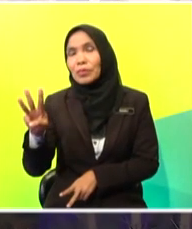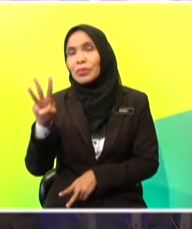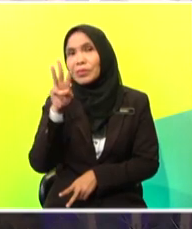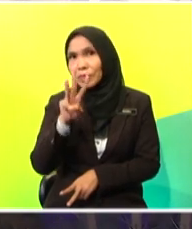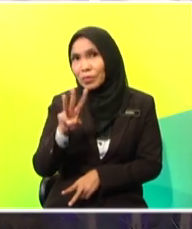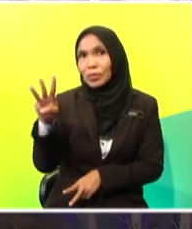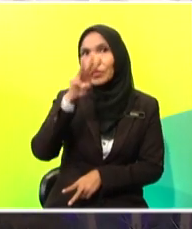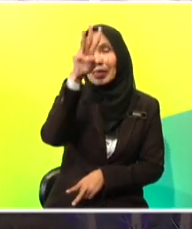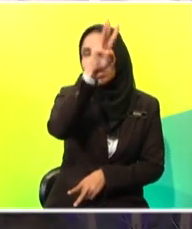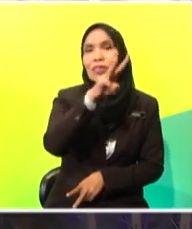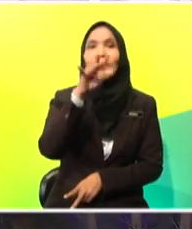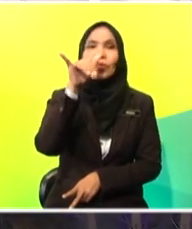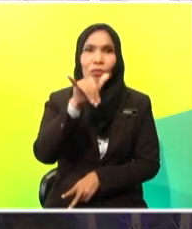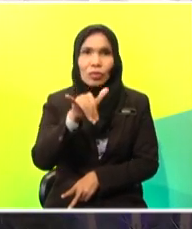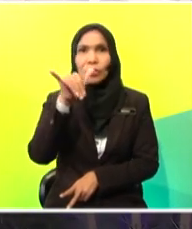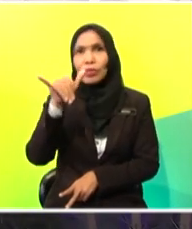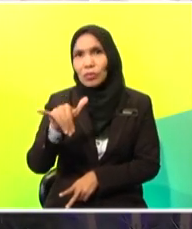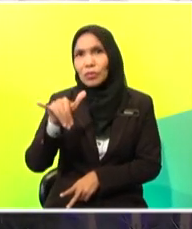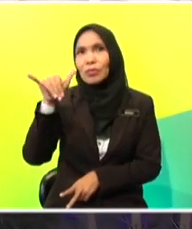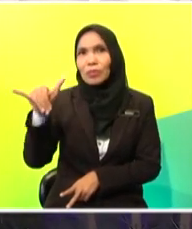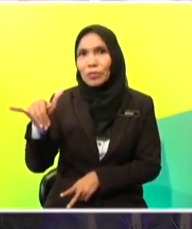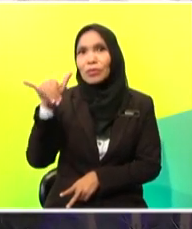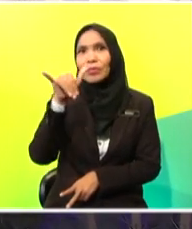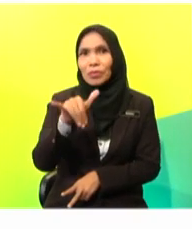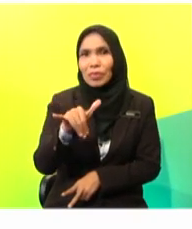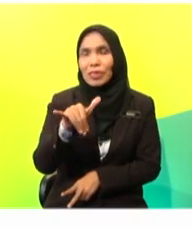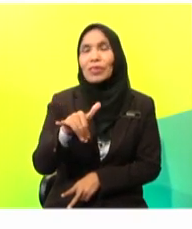Why Why Why you